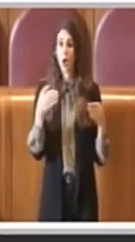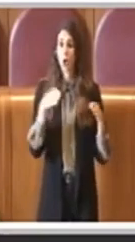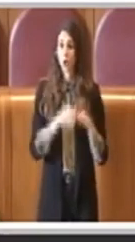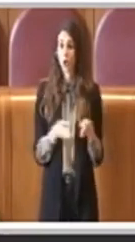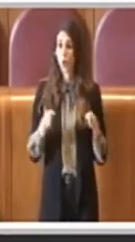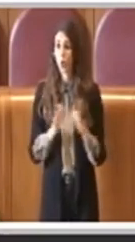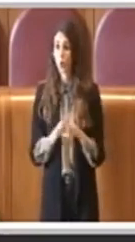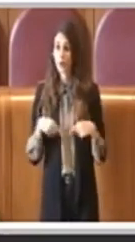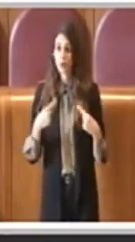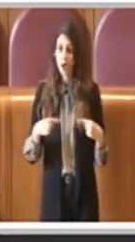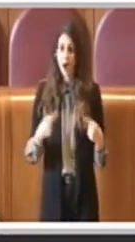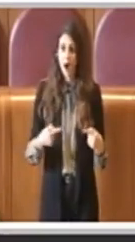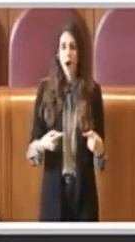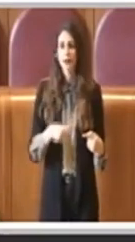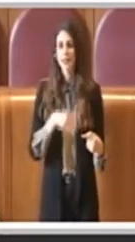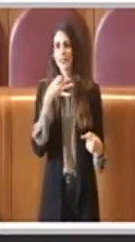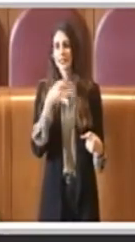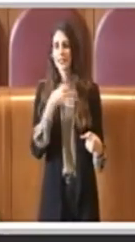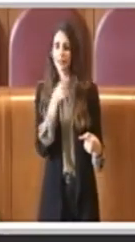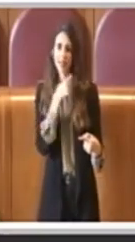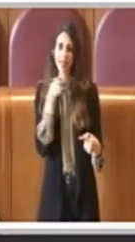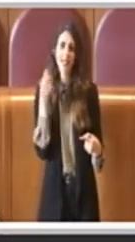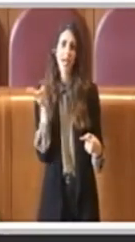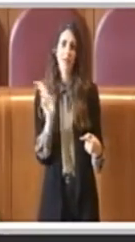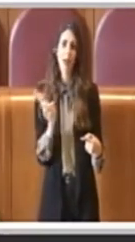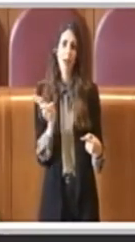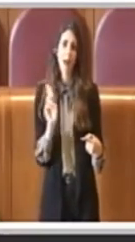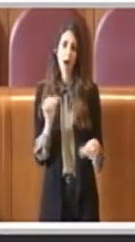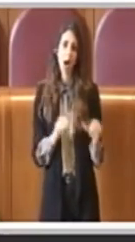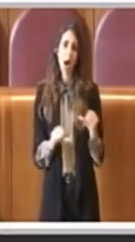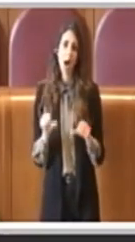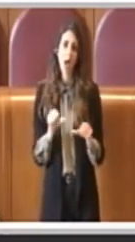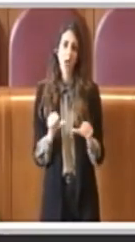chiusi e quindi c'è un'esigenza da risolvere. Grazie.